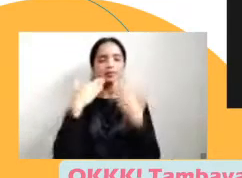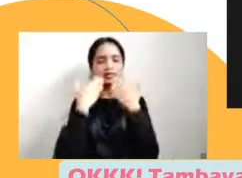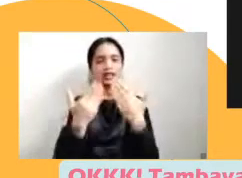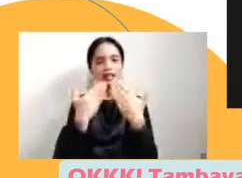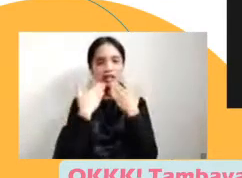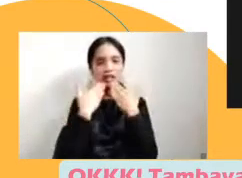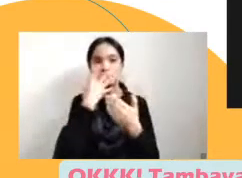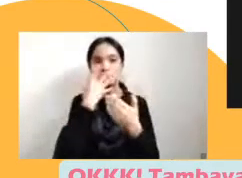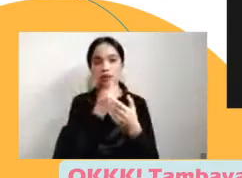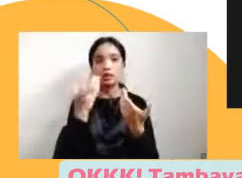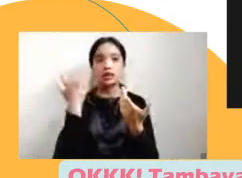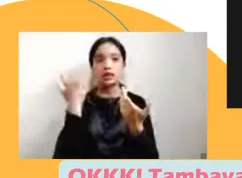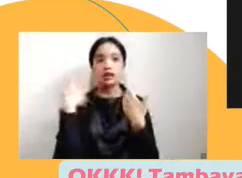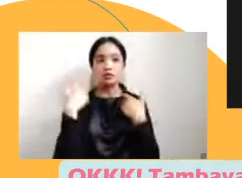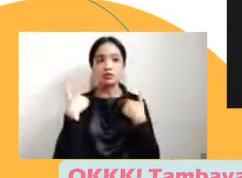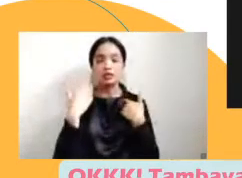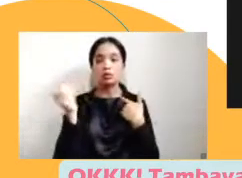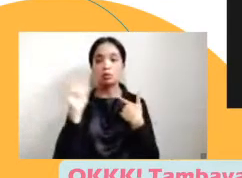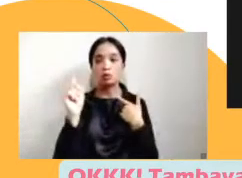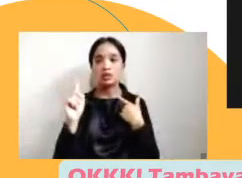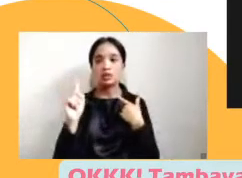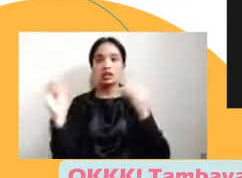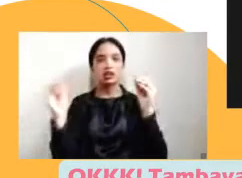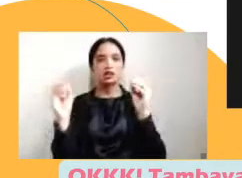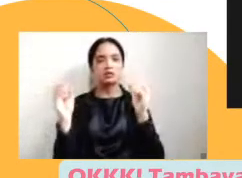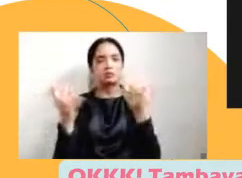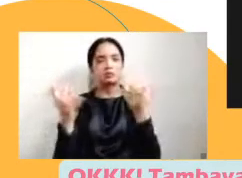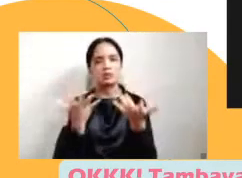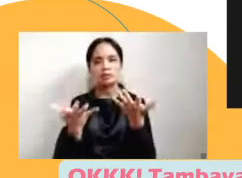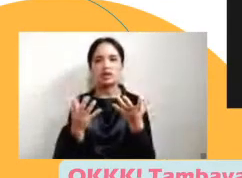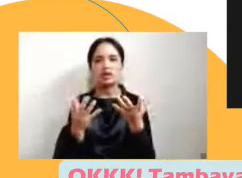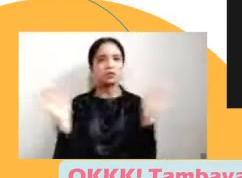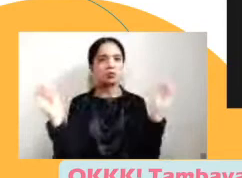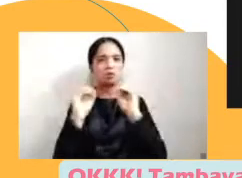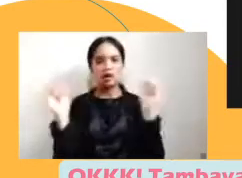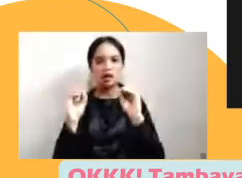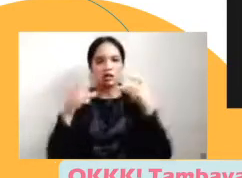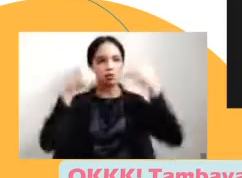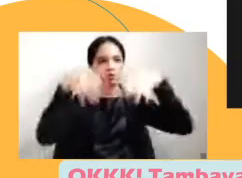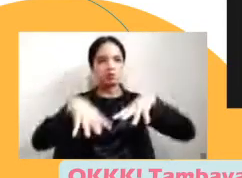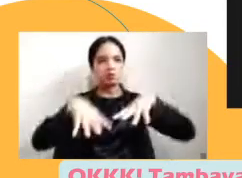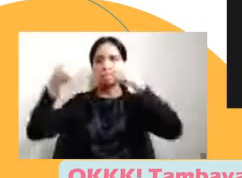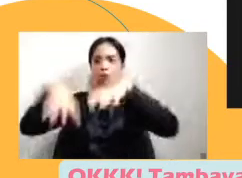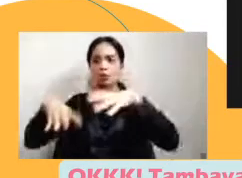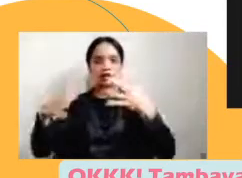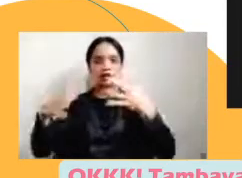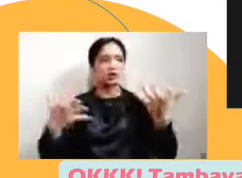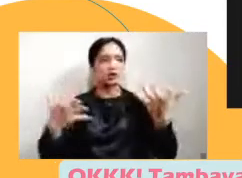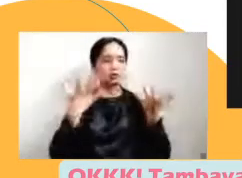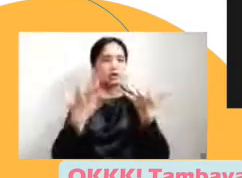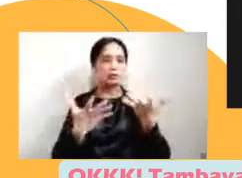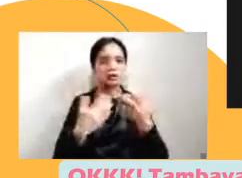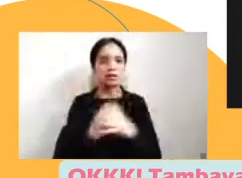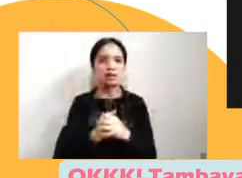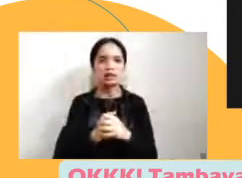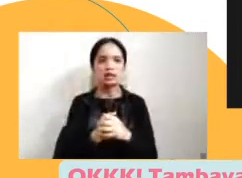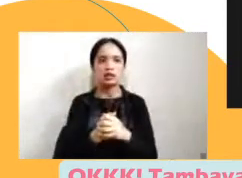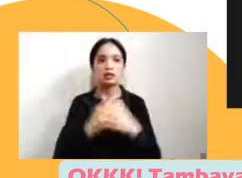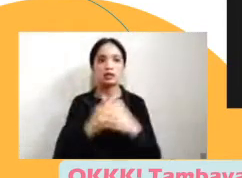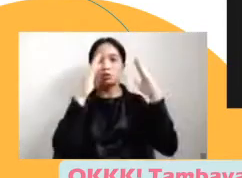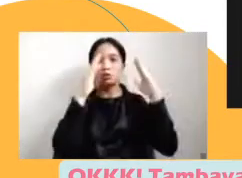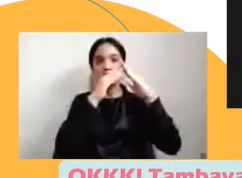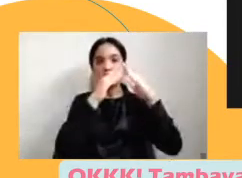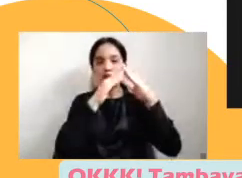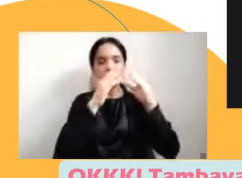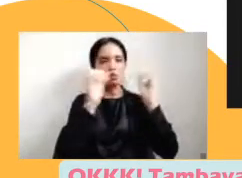mga panahon na tayo ay nawawalan, may nawawala sa atin, no? Posibleng nawawala ang ating tirahan,